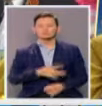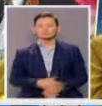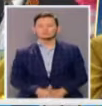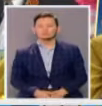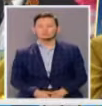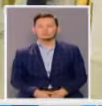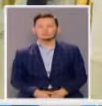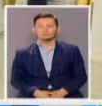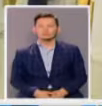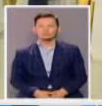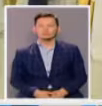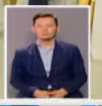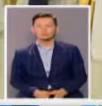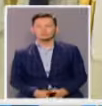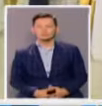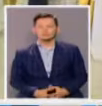көрсетті.